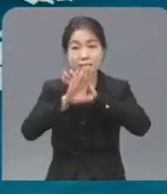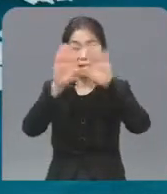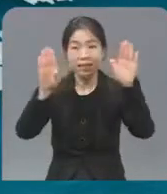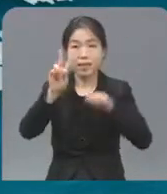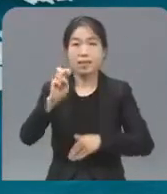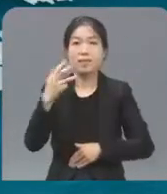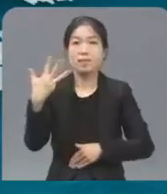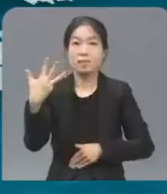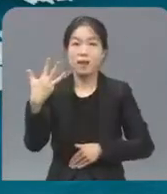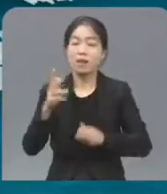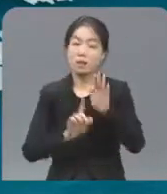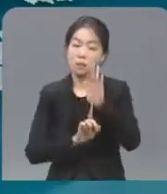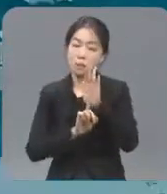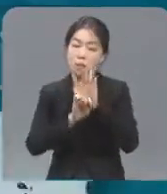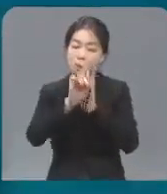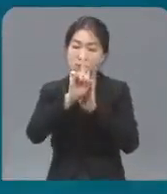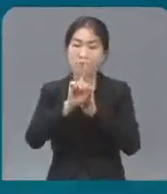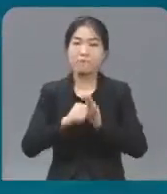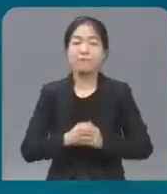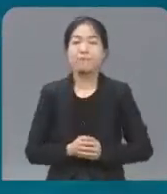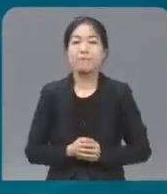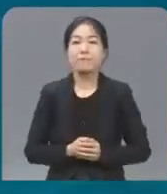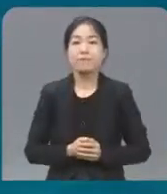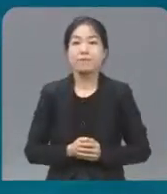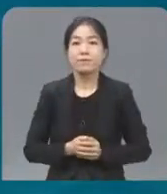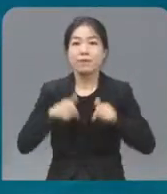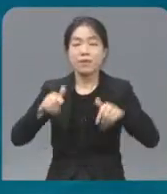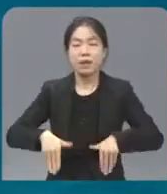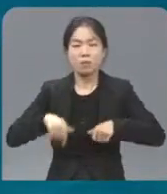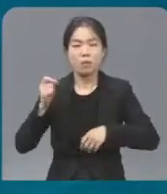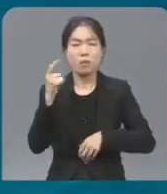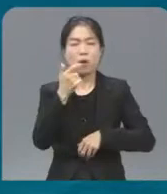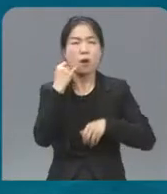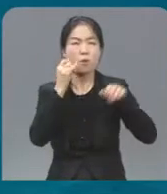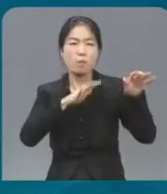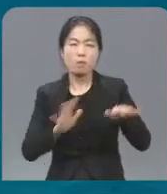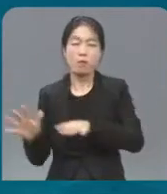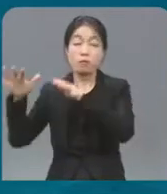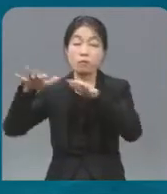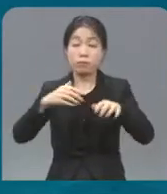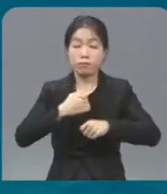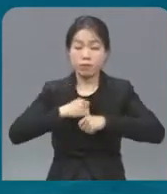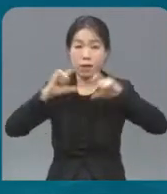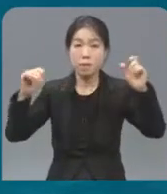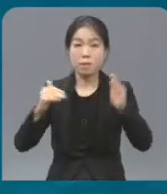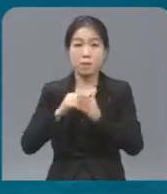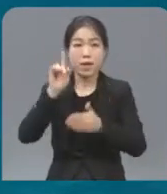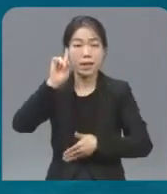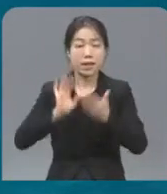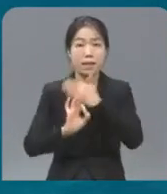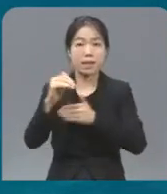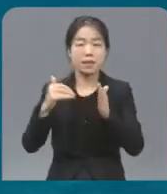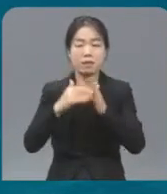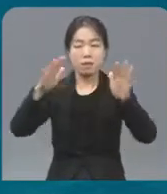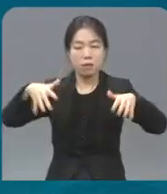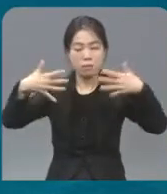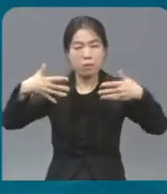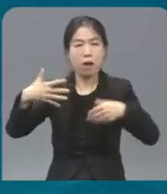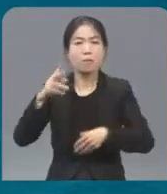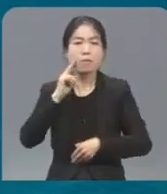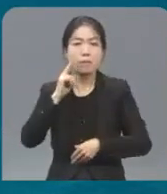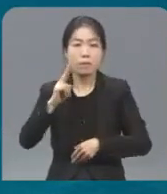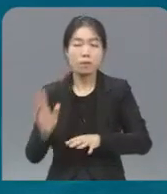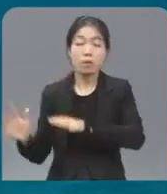28도 까지 오르겠습니다 서해 남부 먼바다 이는 풍랑주의보가 발효 중입니다 내일 오전까지 바람이 강하게 불고